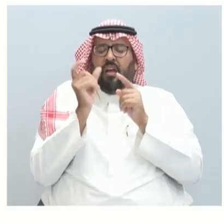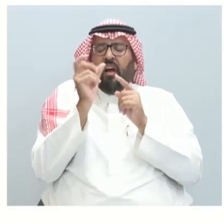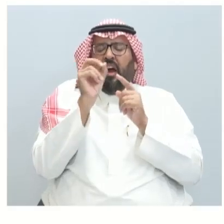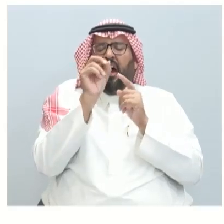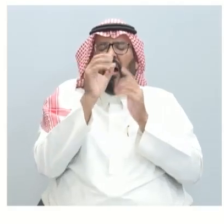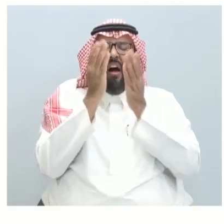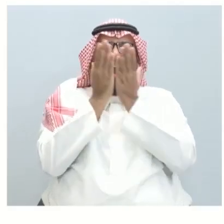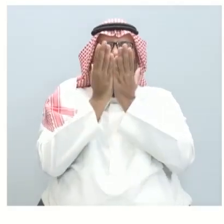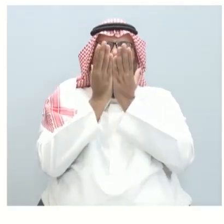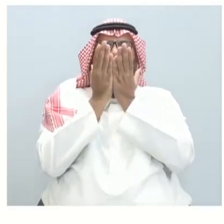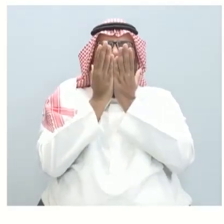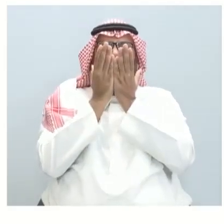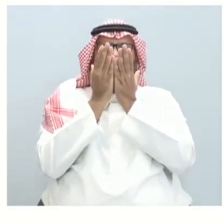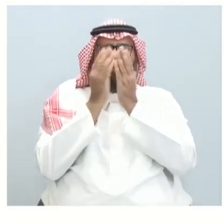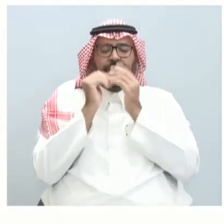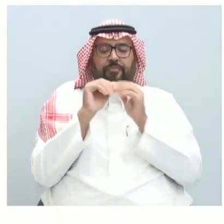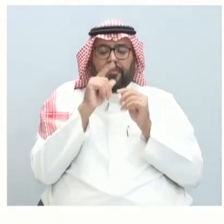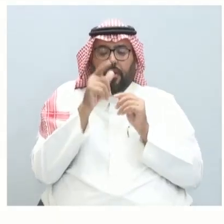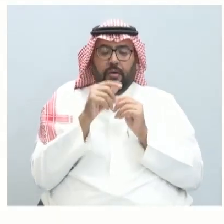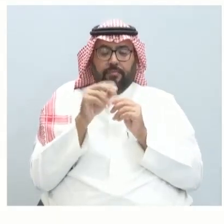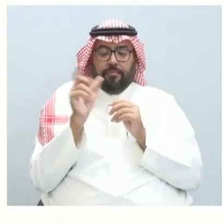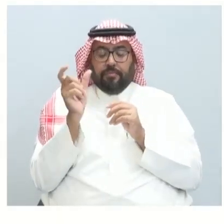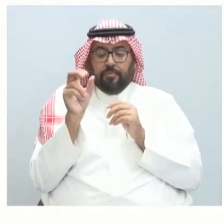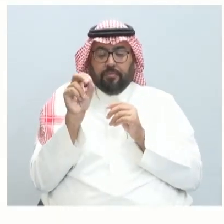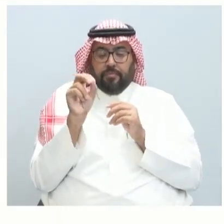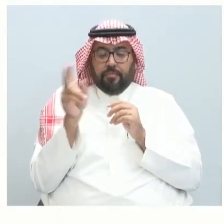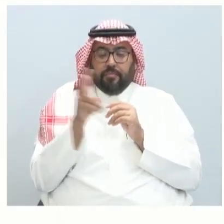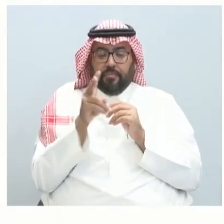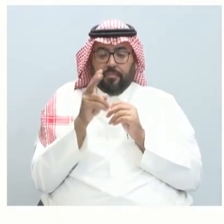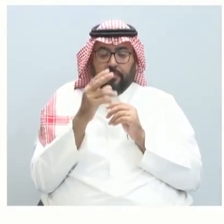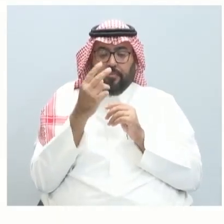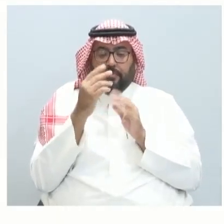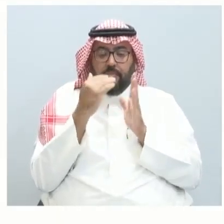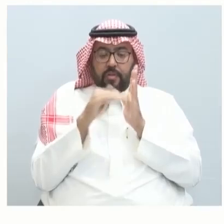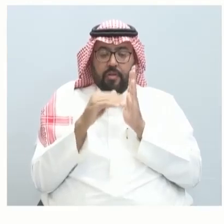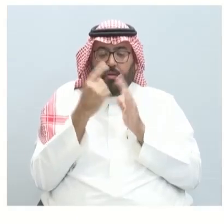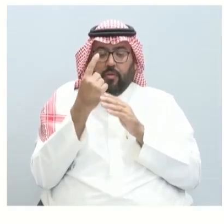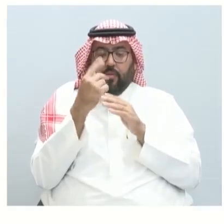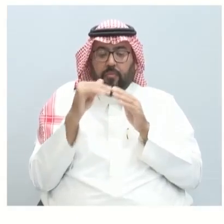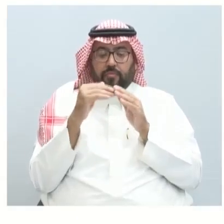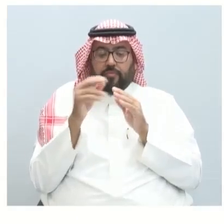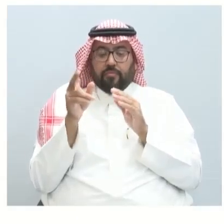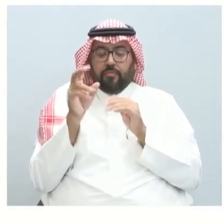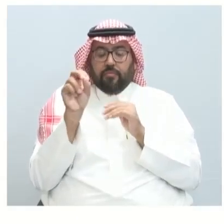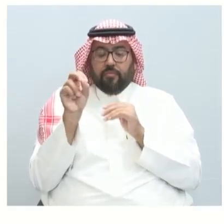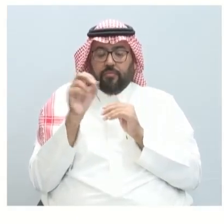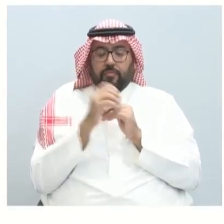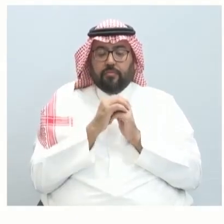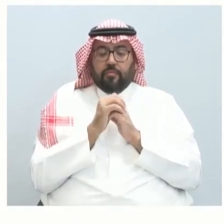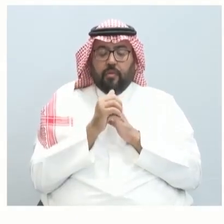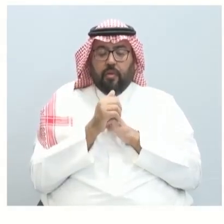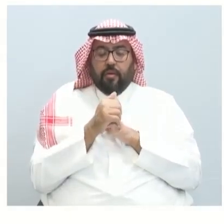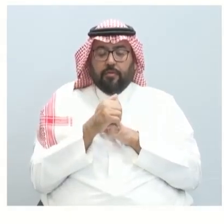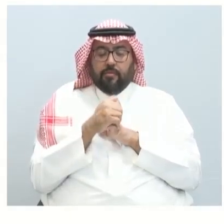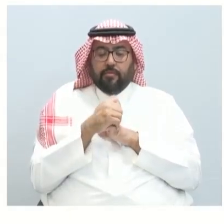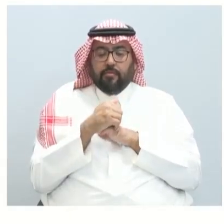القطر وكذلك نستطيع ان نقول ان نصف القطر يساوي نصف القطر بارك الله فيكم نصف مضروبه